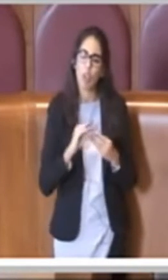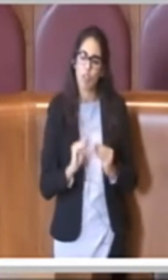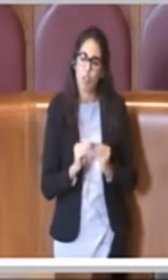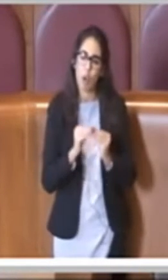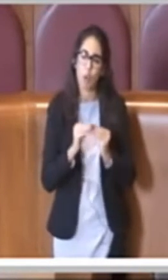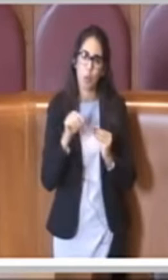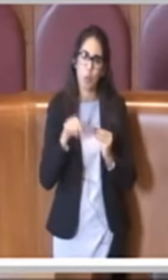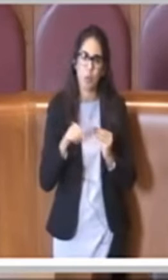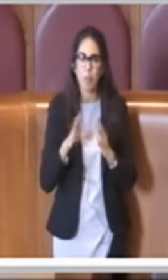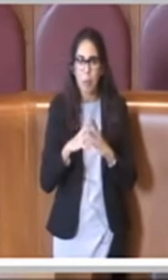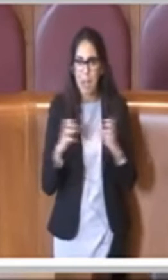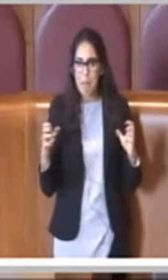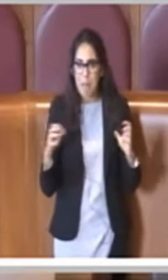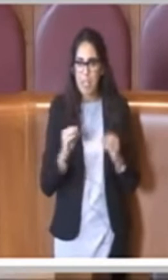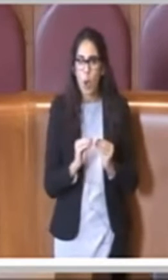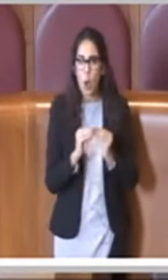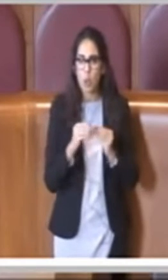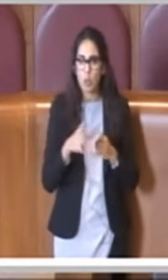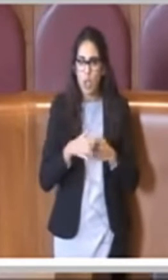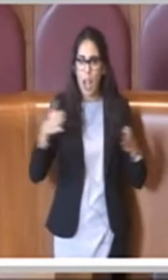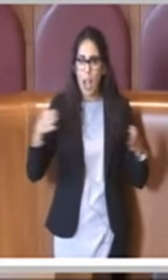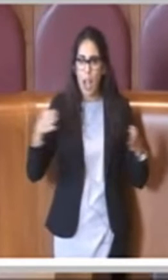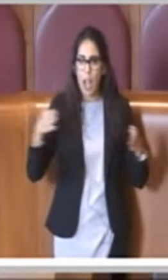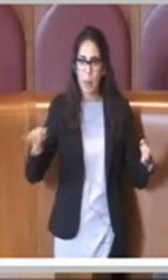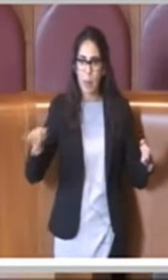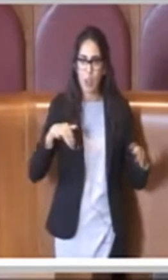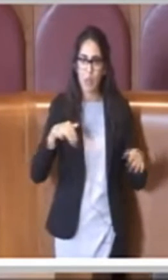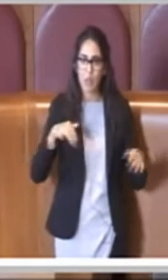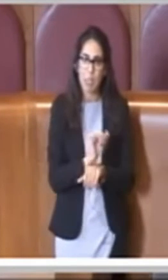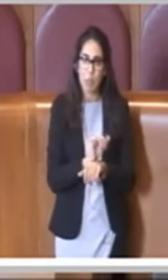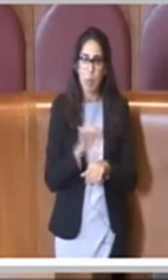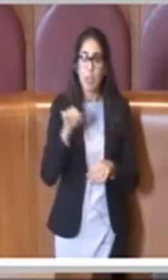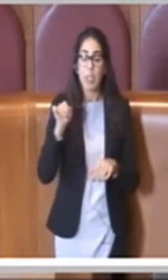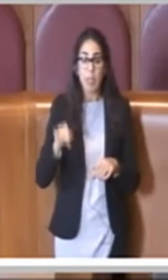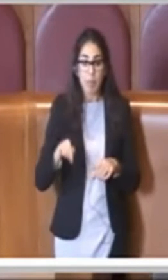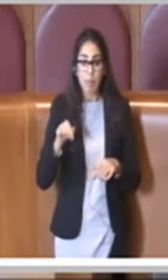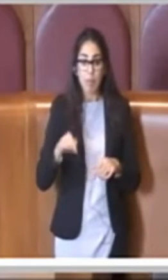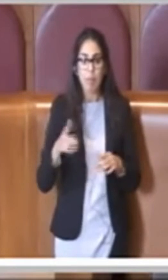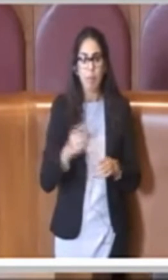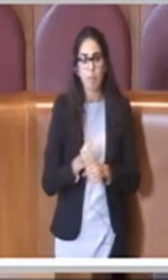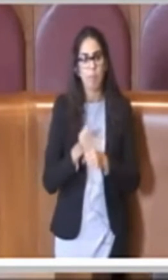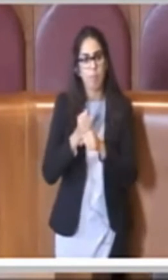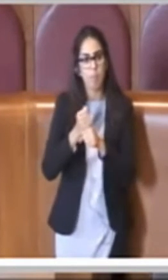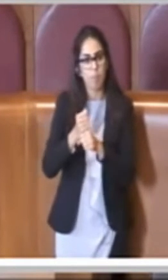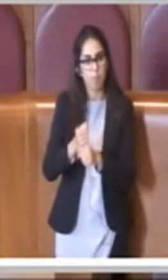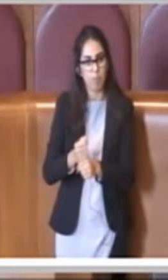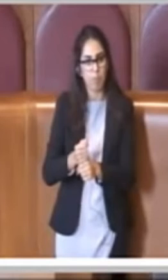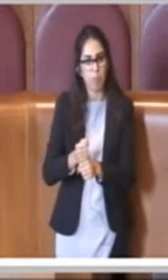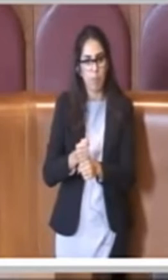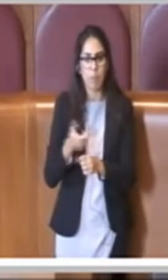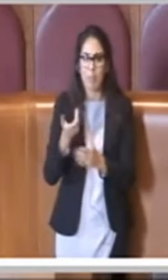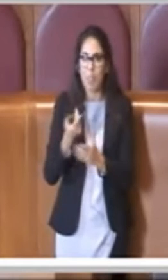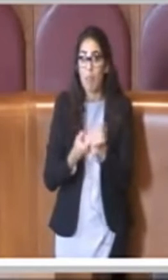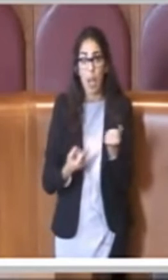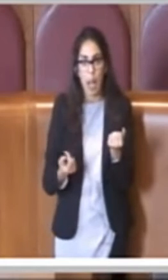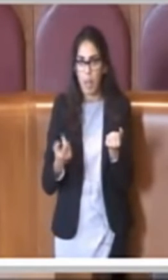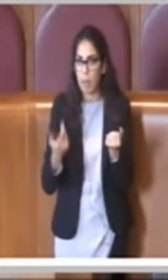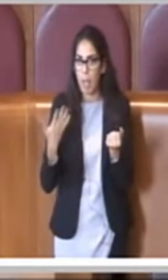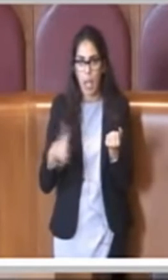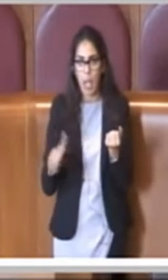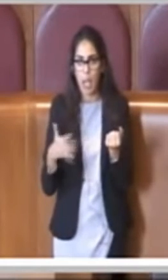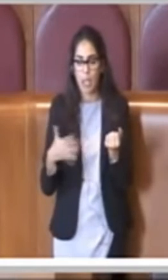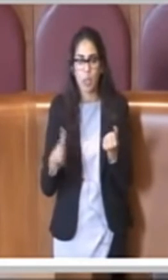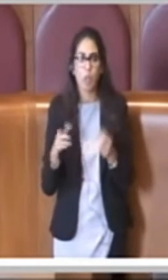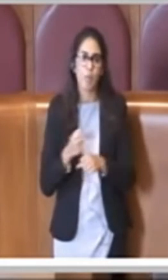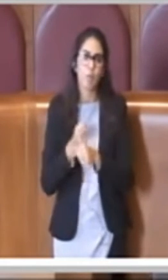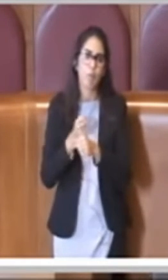costruttrice, l'impresa di costruzione dell'allargamento Tiburtina, è stata ceduta, è in fallimento ed è stata ceduta